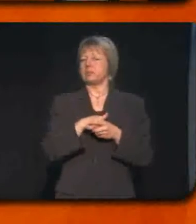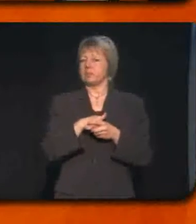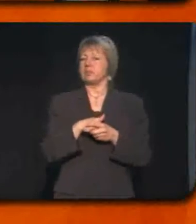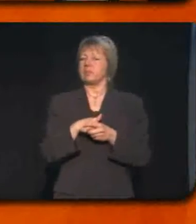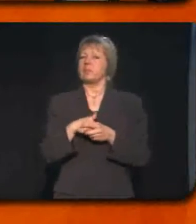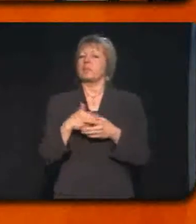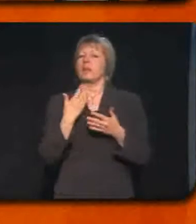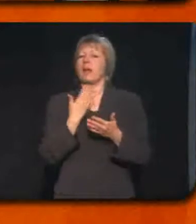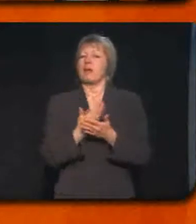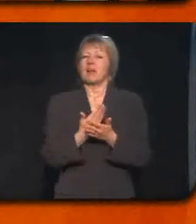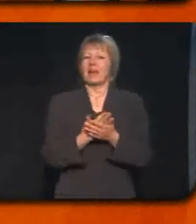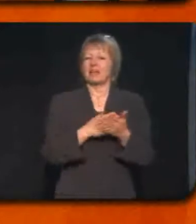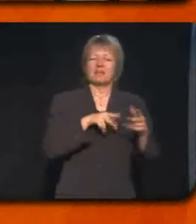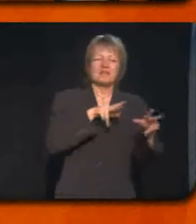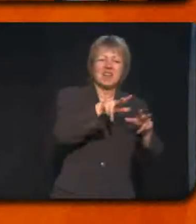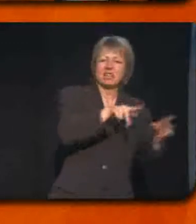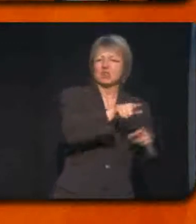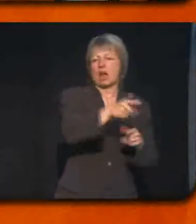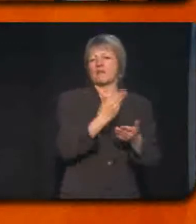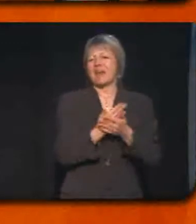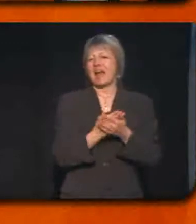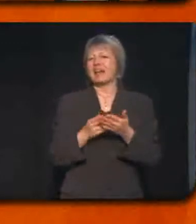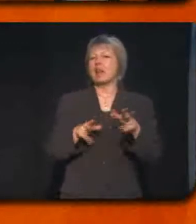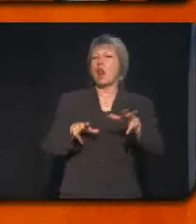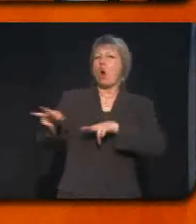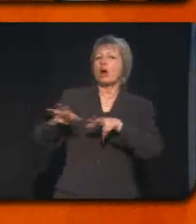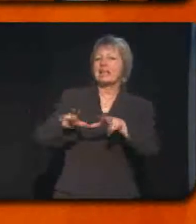im Logistikbereich im